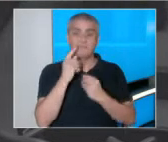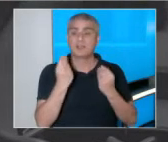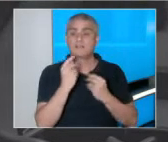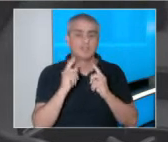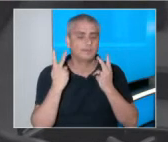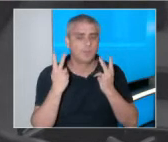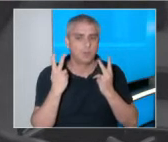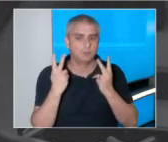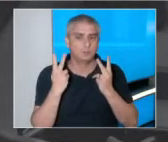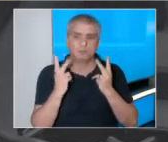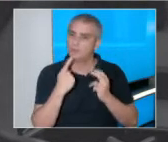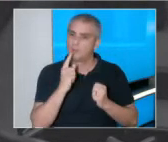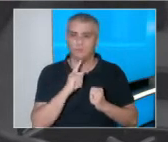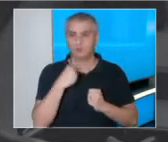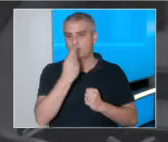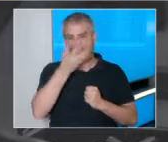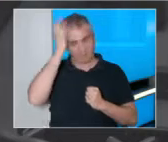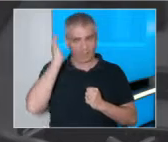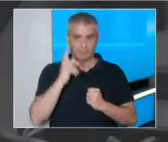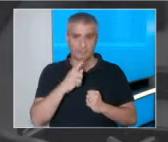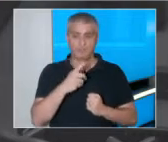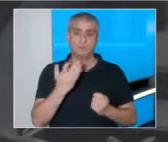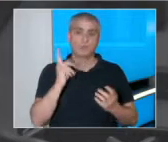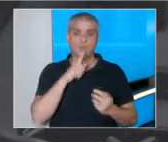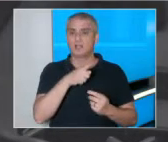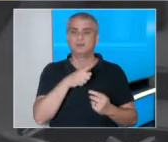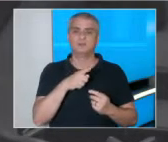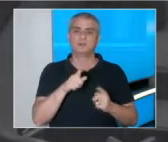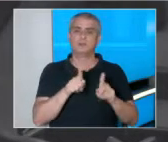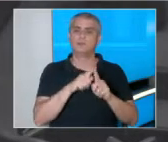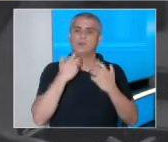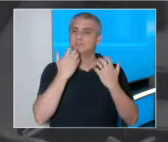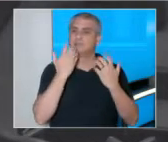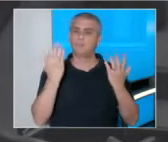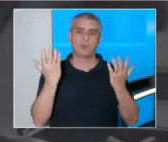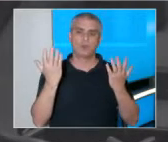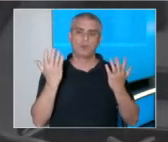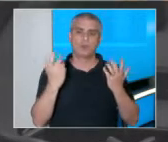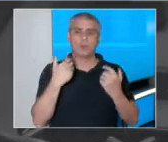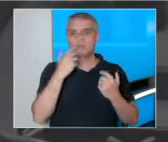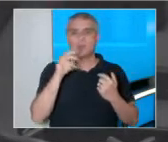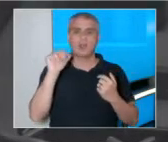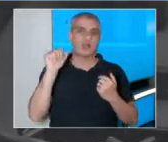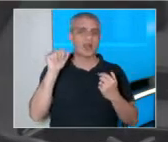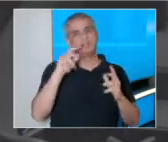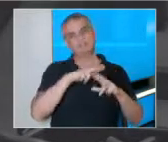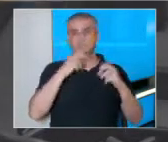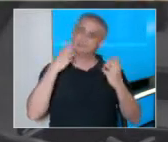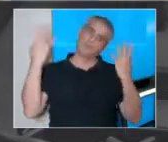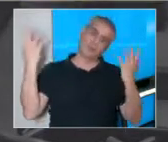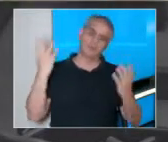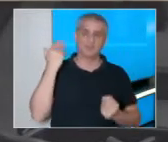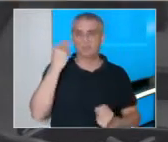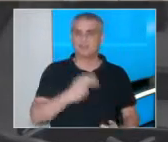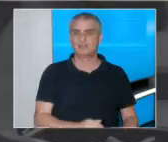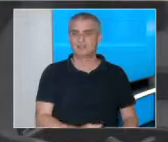הדבר המהותי, לא, הוא אמר שהוא לא ייתן ללפיד לדעתי. הוא קרא לזה, הוא אמר איזה, כמו איזה סיפור, אמר כמו אליזה בארץ הפלאות, לא יודע. הוא חזר בו, יומיים. היה